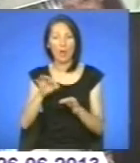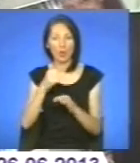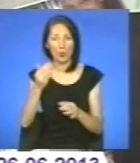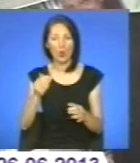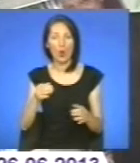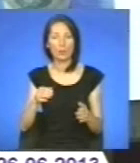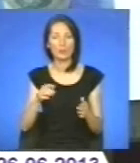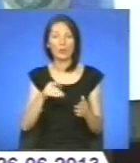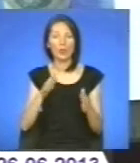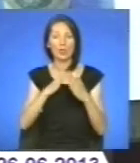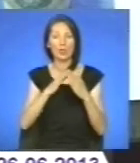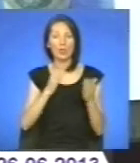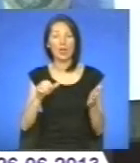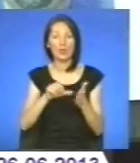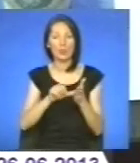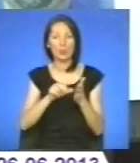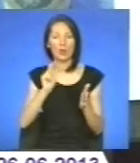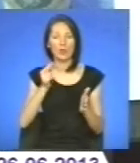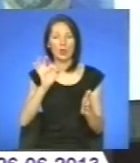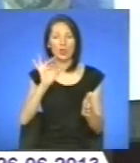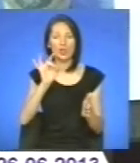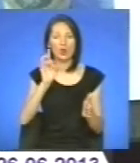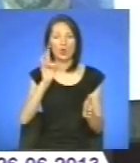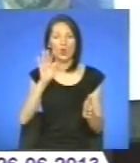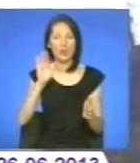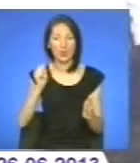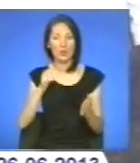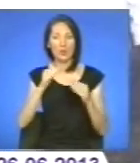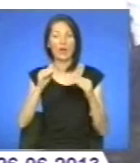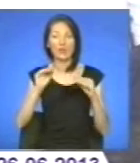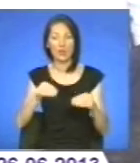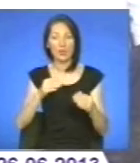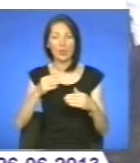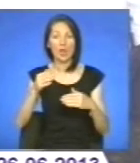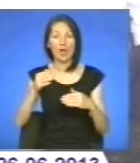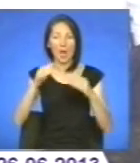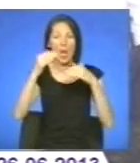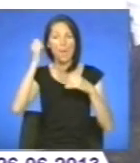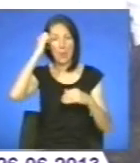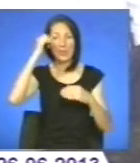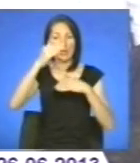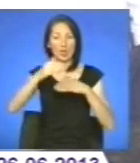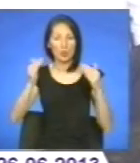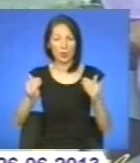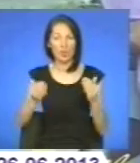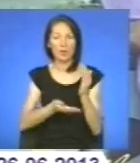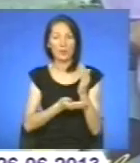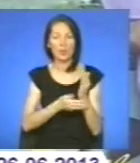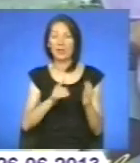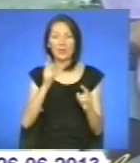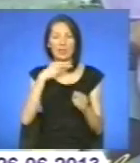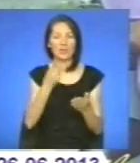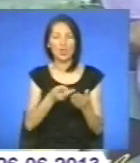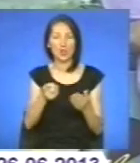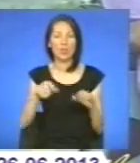В'ячеслав Чорновіл, встановлено меморіальну дошку. Зважаючи на те, що він на інвалідному візку, його шанують за силу волі, енергійність